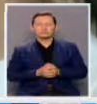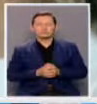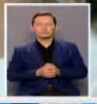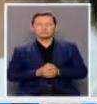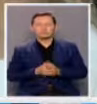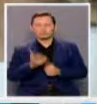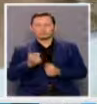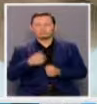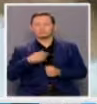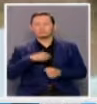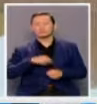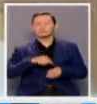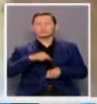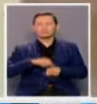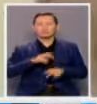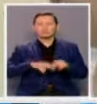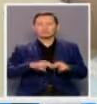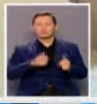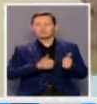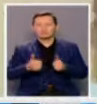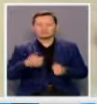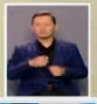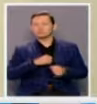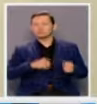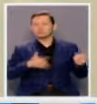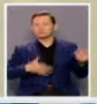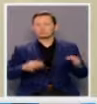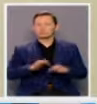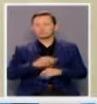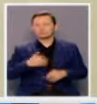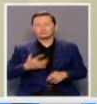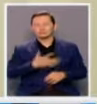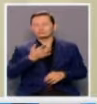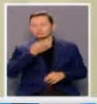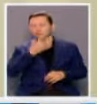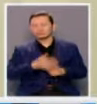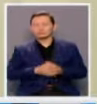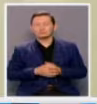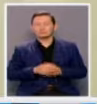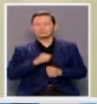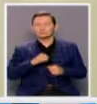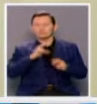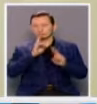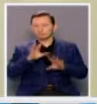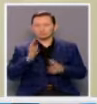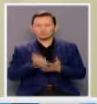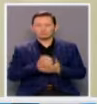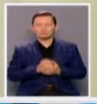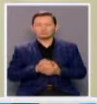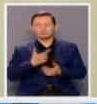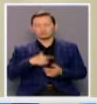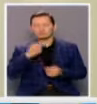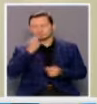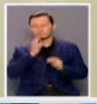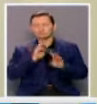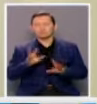Әрине, көңіл күйім жақсы. Өзімнің ойнағанымнан көңілімнен шықты деп айтам. Өзіңізді көрсете алдыңыз ба? Көрсете алдым деп